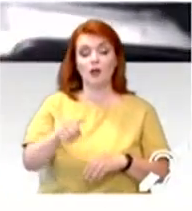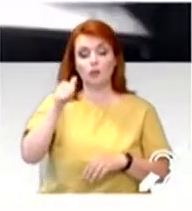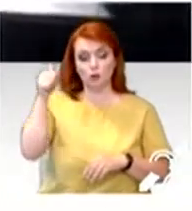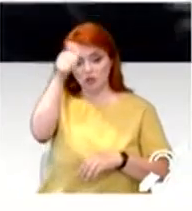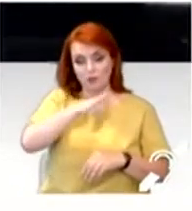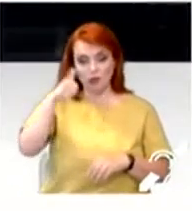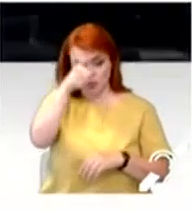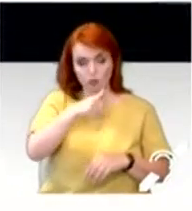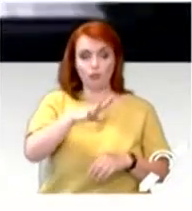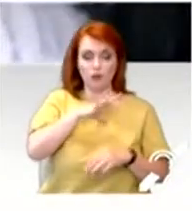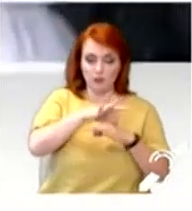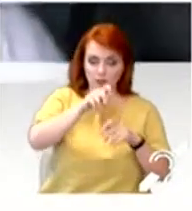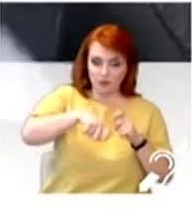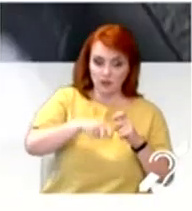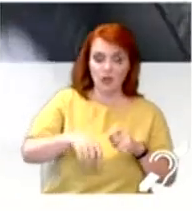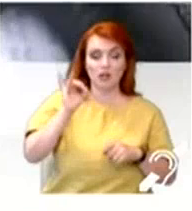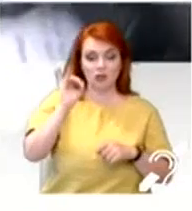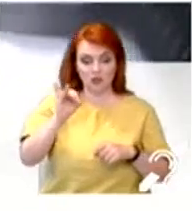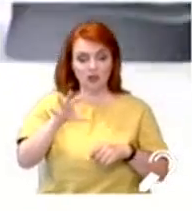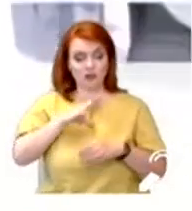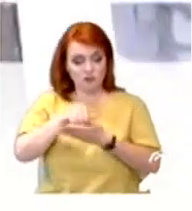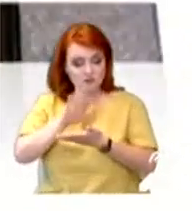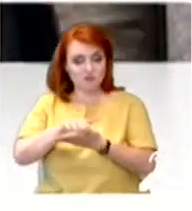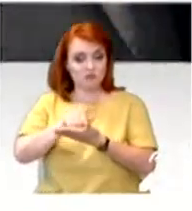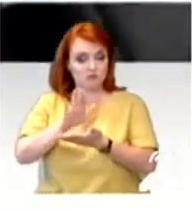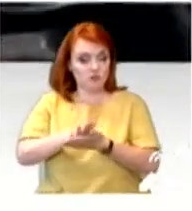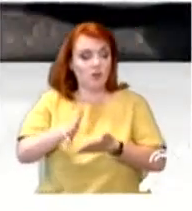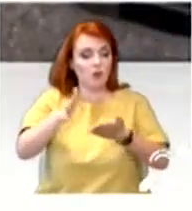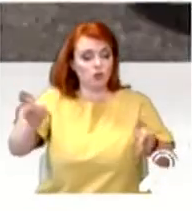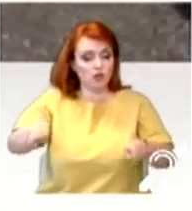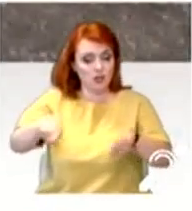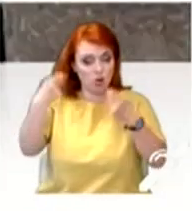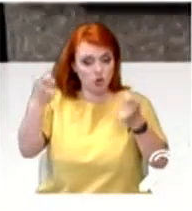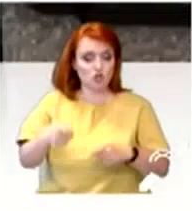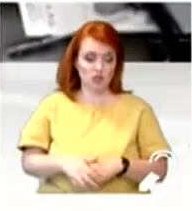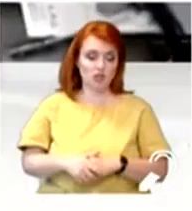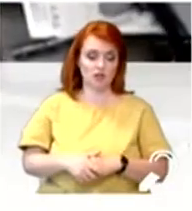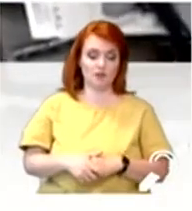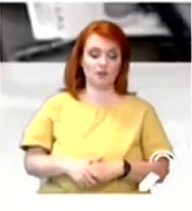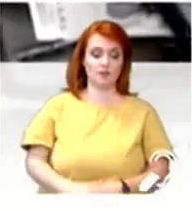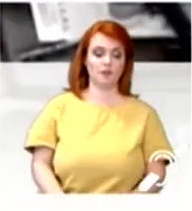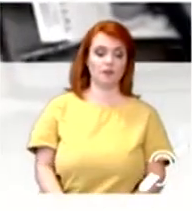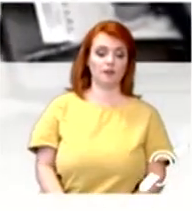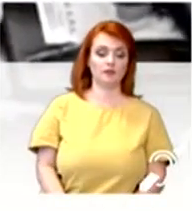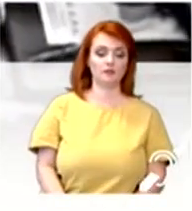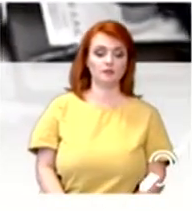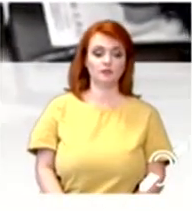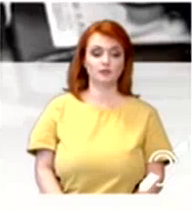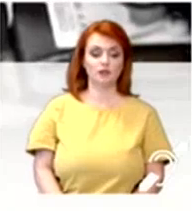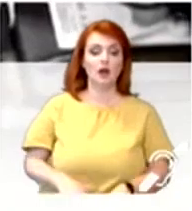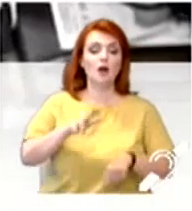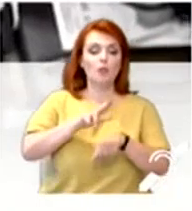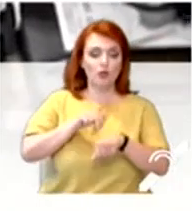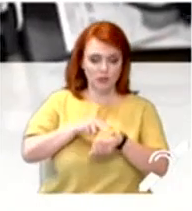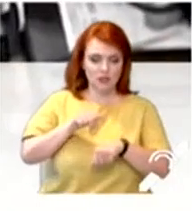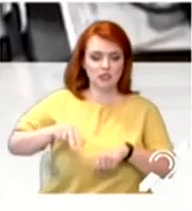depistate 1500 de încălcări ale legii. În peste 150 de cazuri a fost retras permisul de portarmă. Șeful